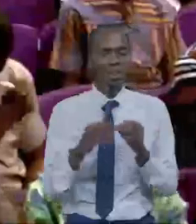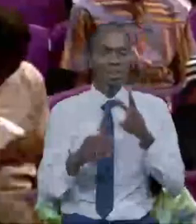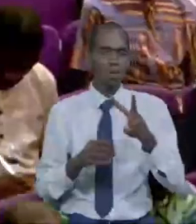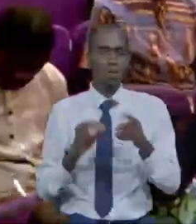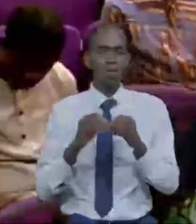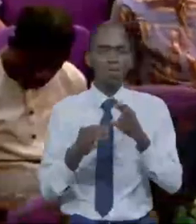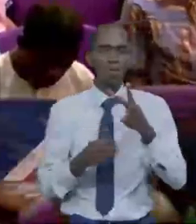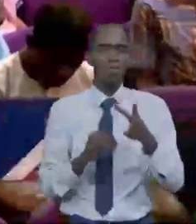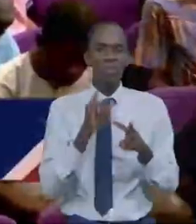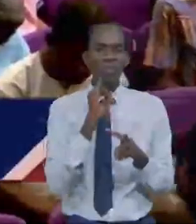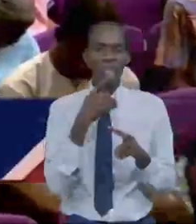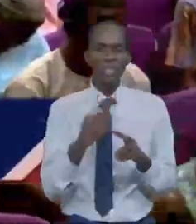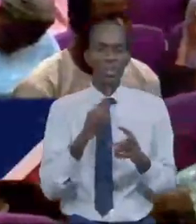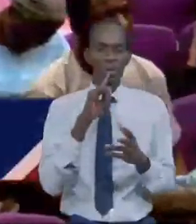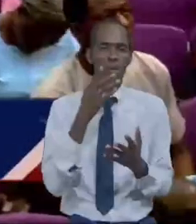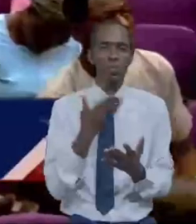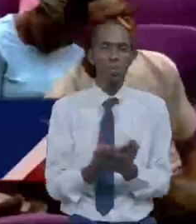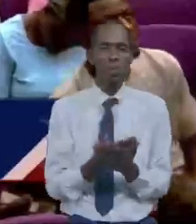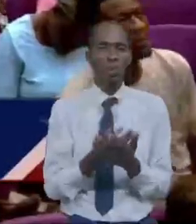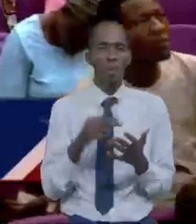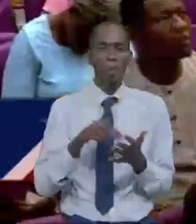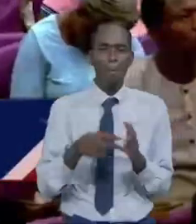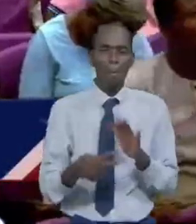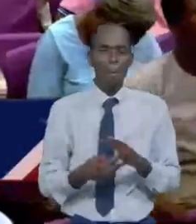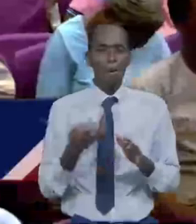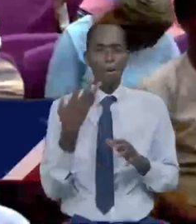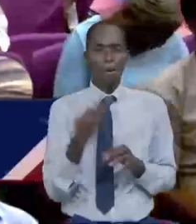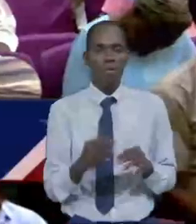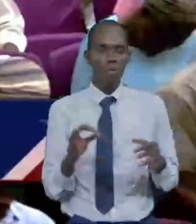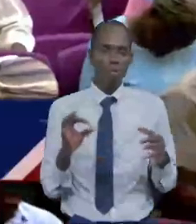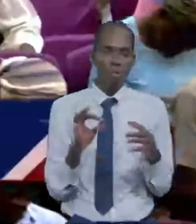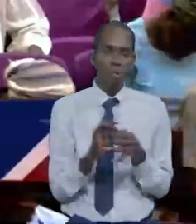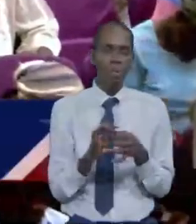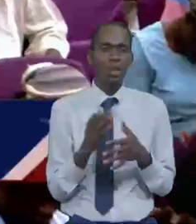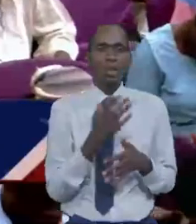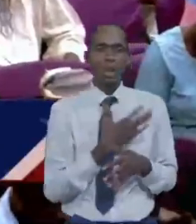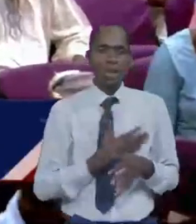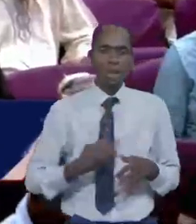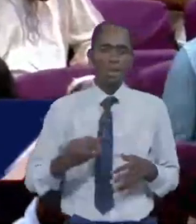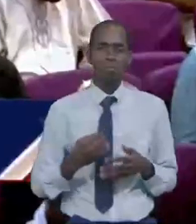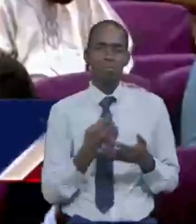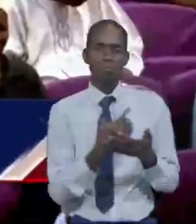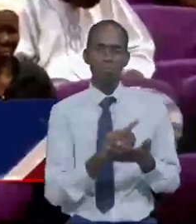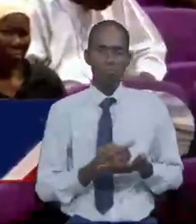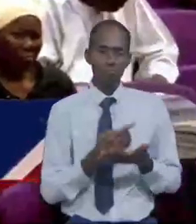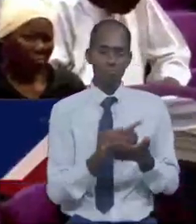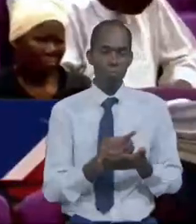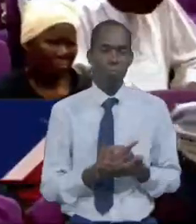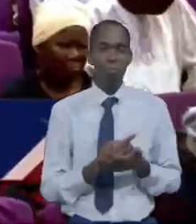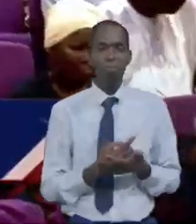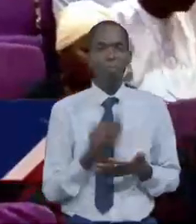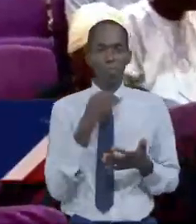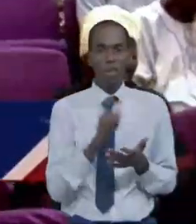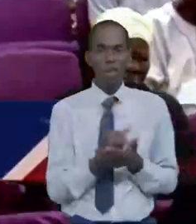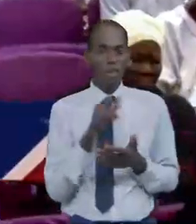c'est l'objectif évident de connexion et de consultation. Il dit qu'il